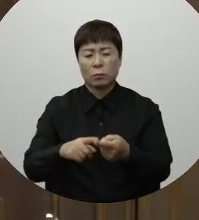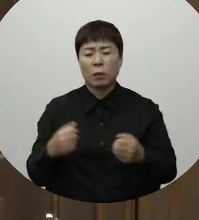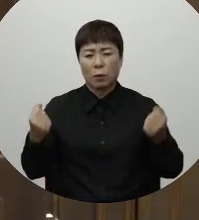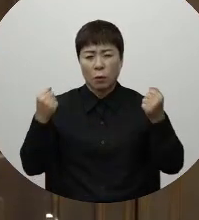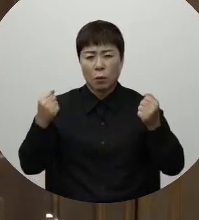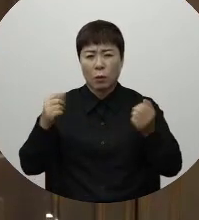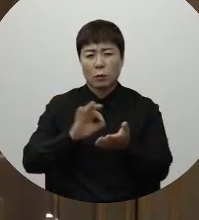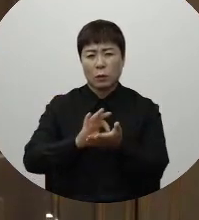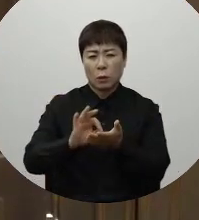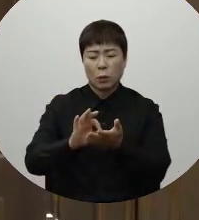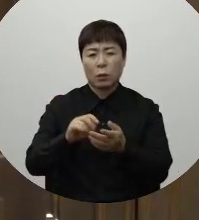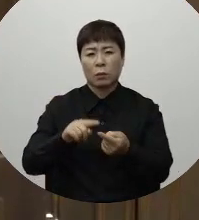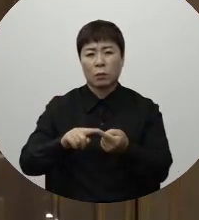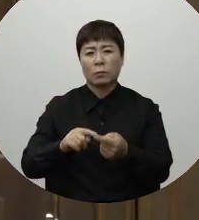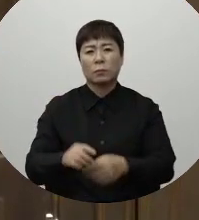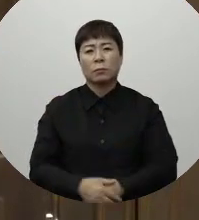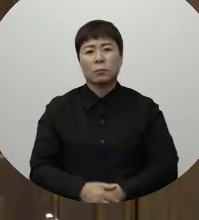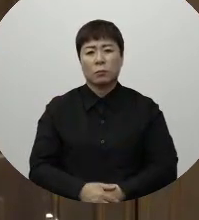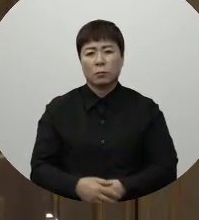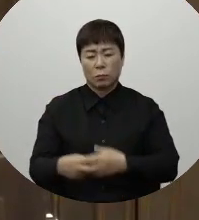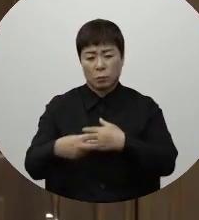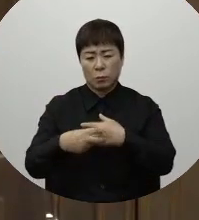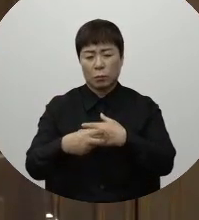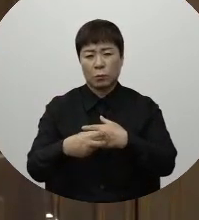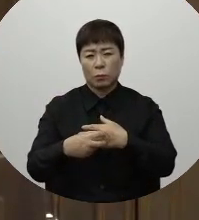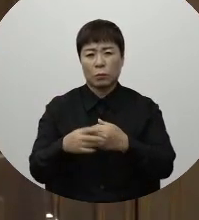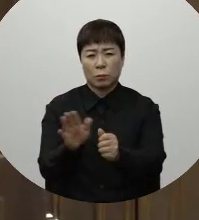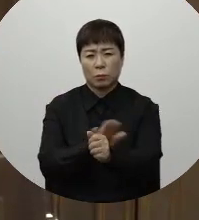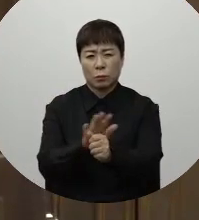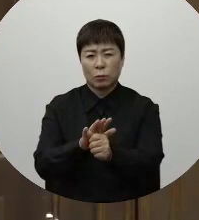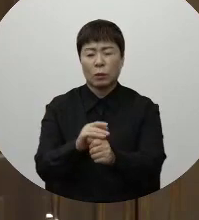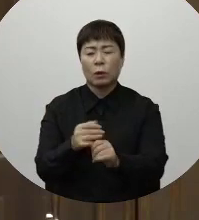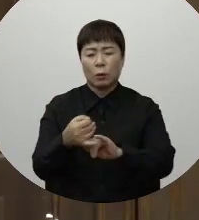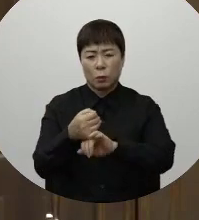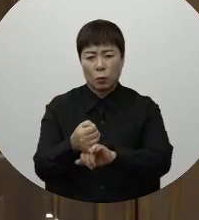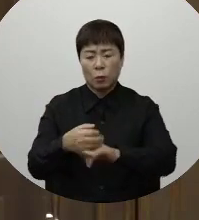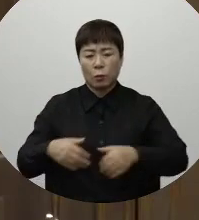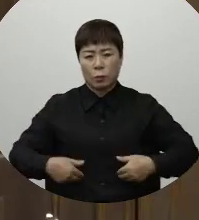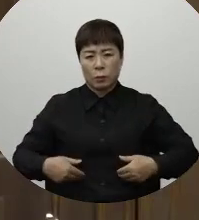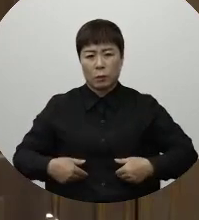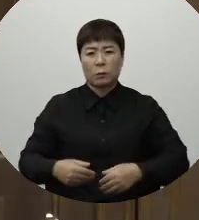질 향상을 위해 의료 혜택은 필수 조건이라고 생각합니다.